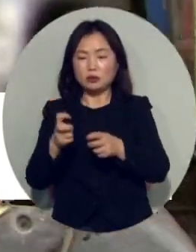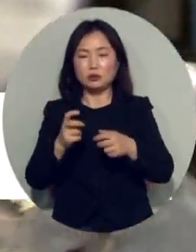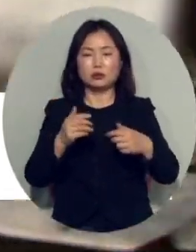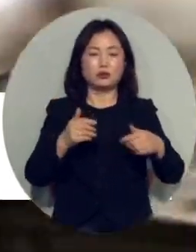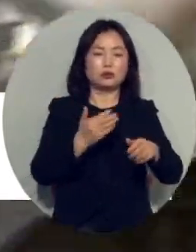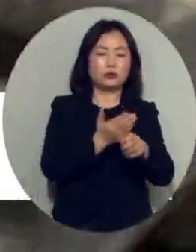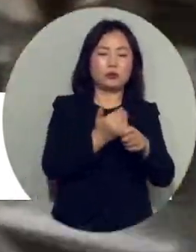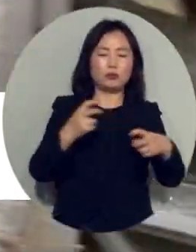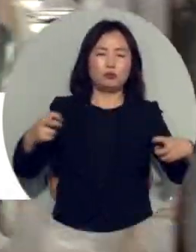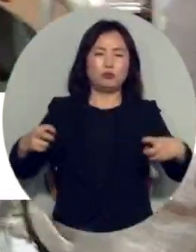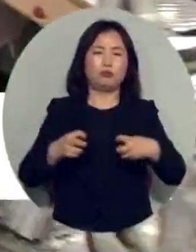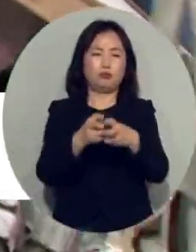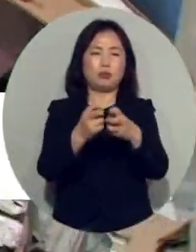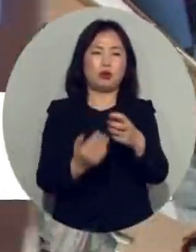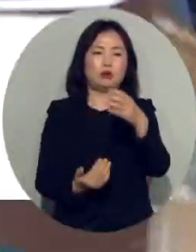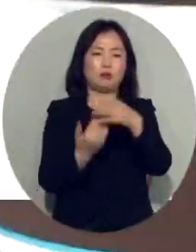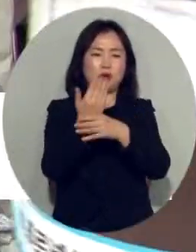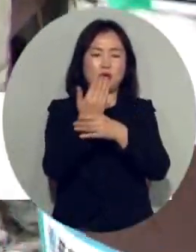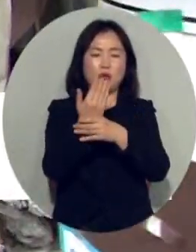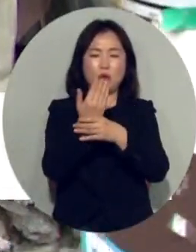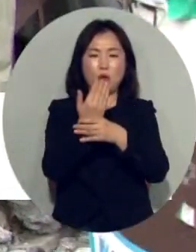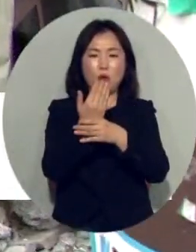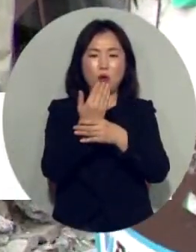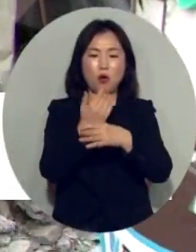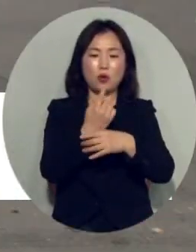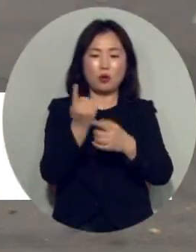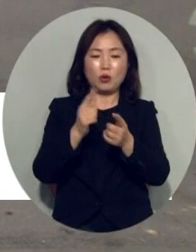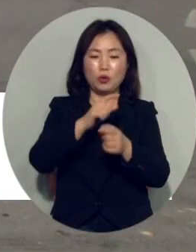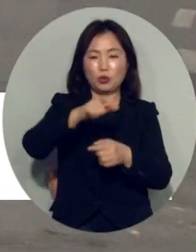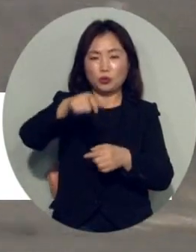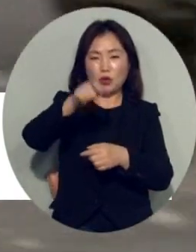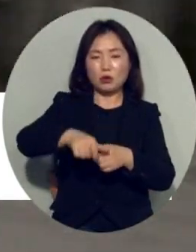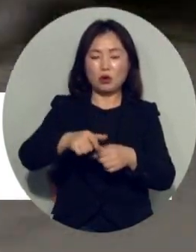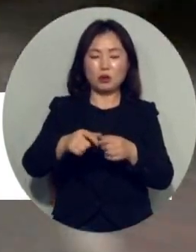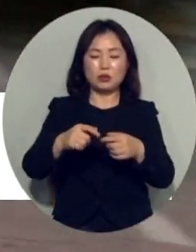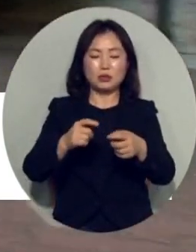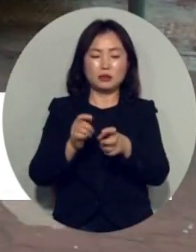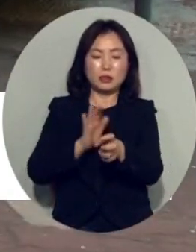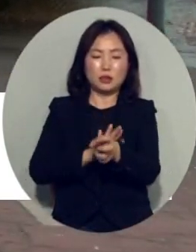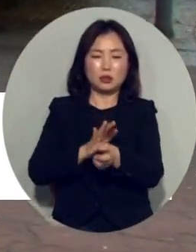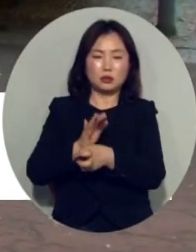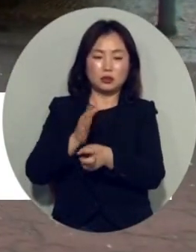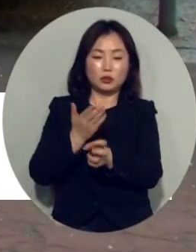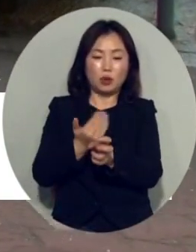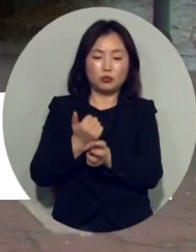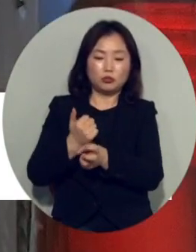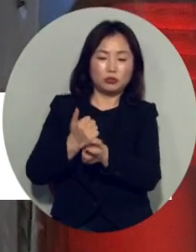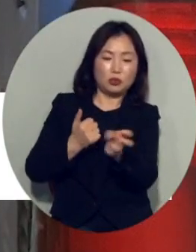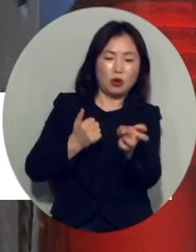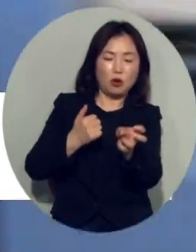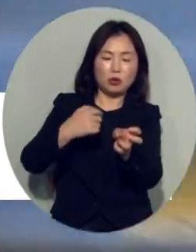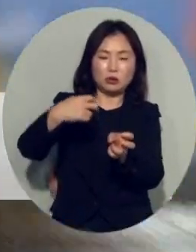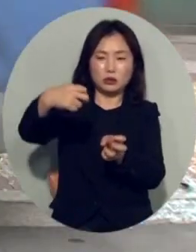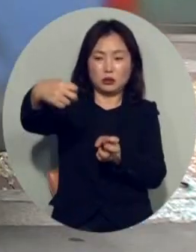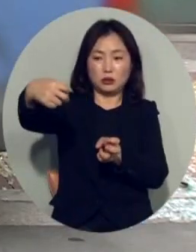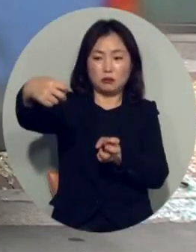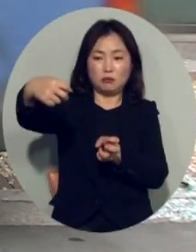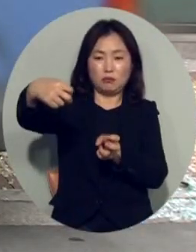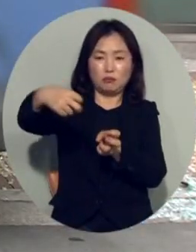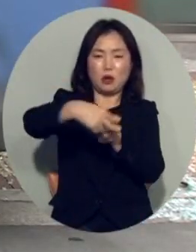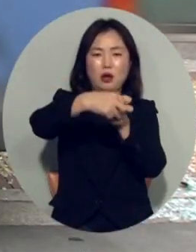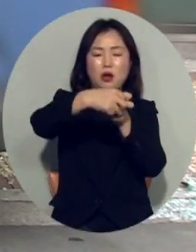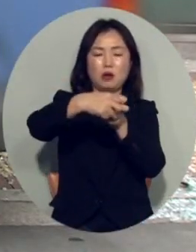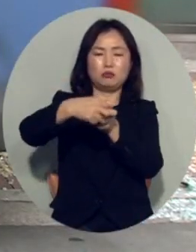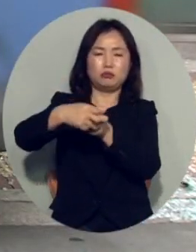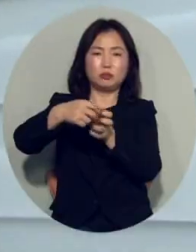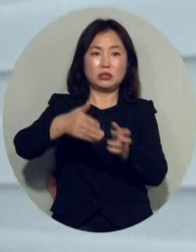건물로 돌진하는 사고가 났습니다. 바로 옆 교차로에서 좌회전 방향으로 직진하던 덤프트럭과 직진하던 버스가